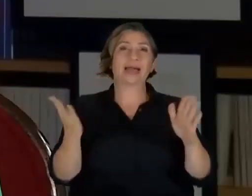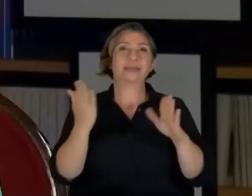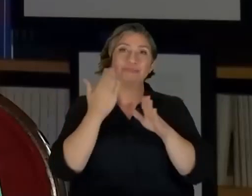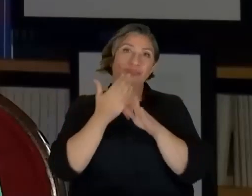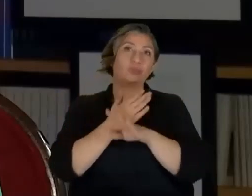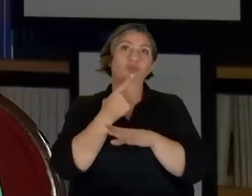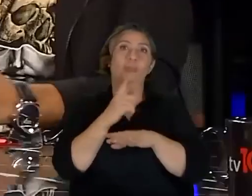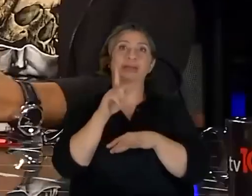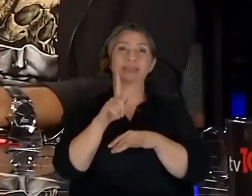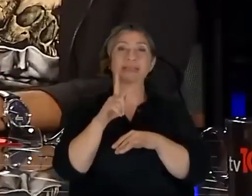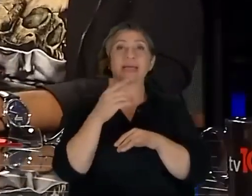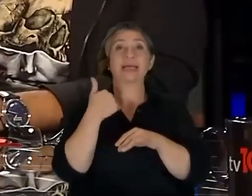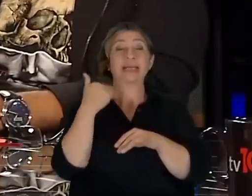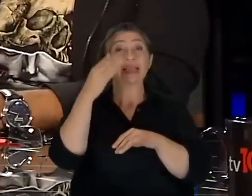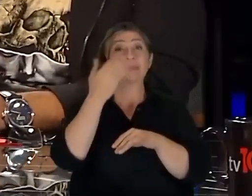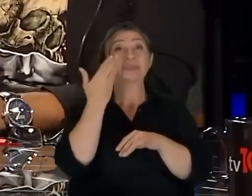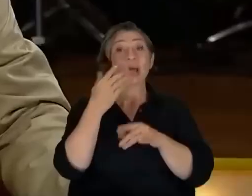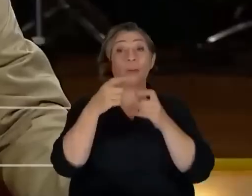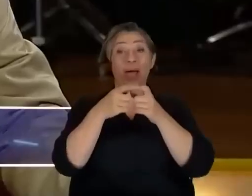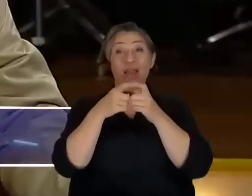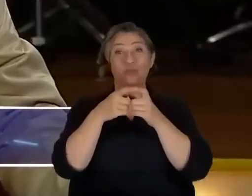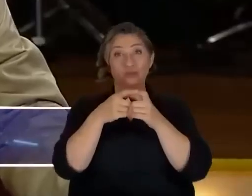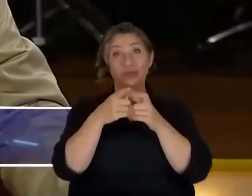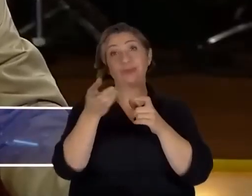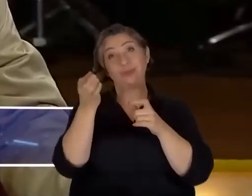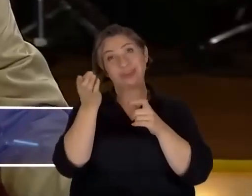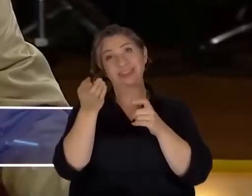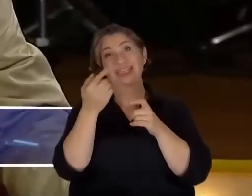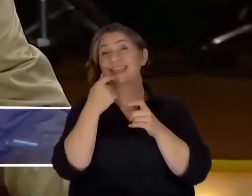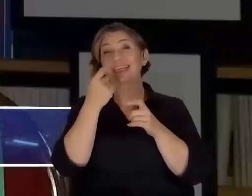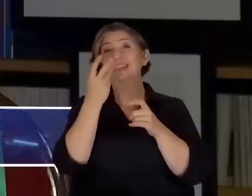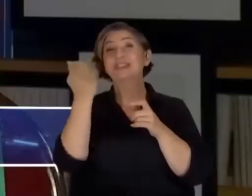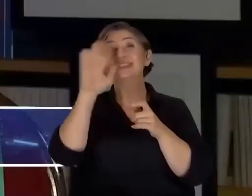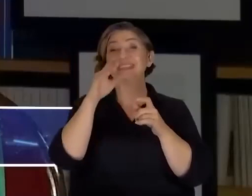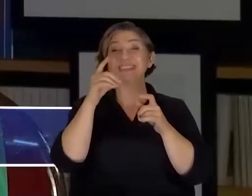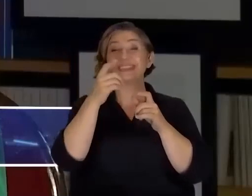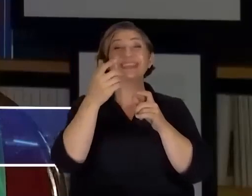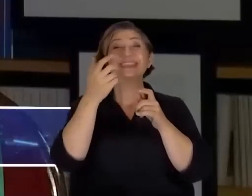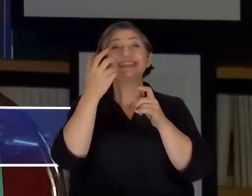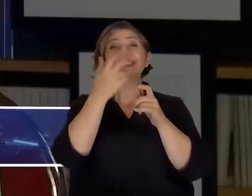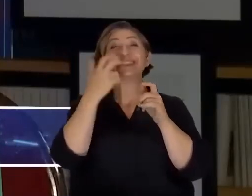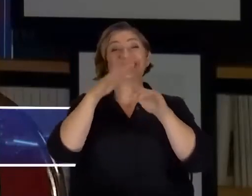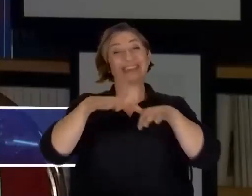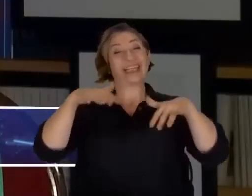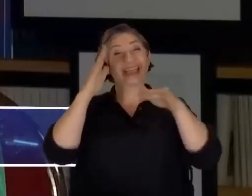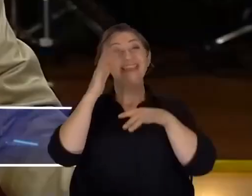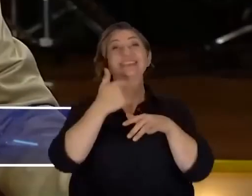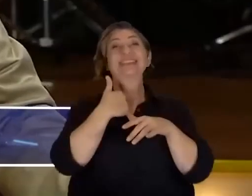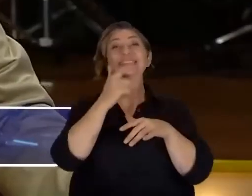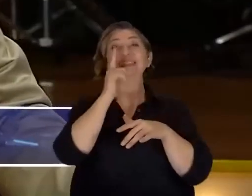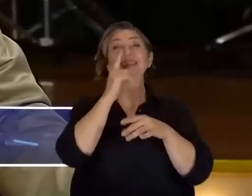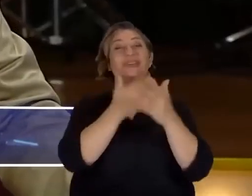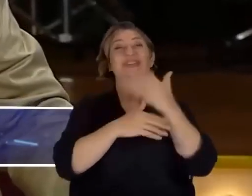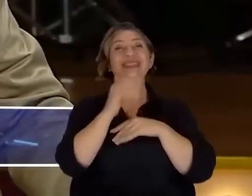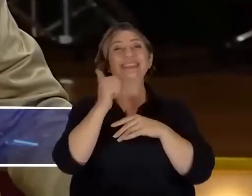işin doğrusu. Bir de gelip evet, izlemek için. Ama albüme giriyor musunuz? Kaç yıl sonra tekrar sahneye çıkarsınız? Ses yorgunluğunuz